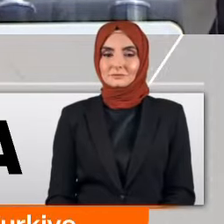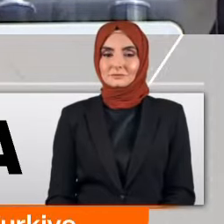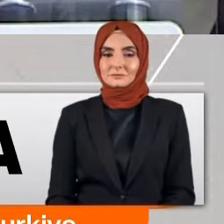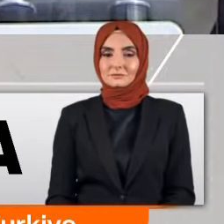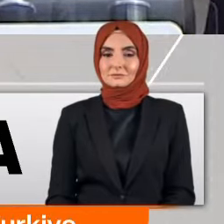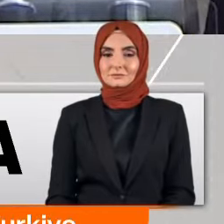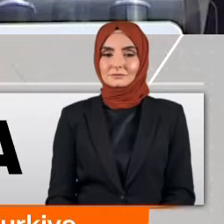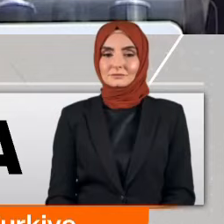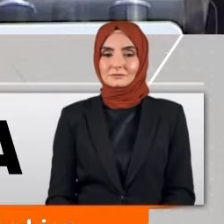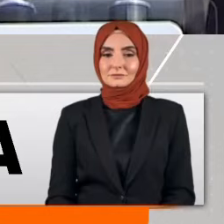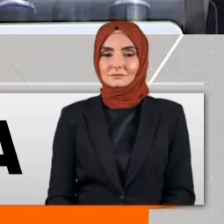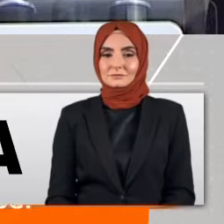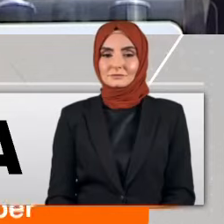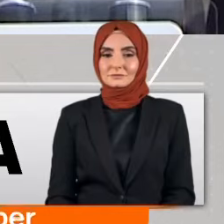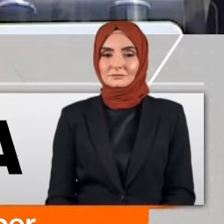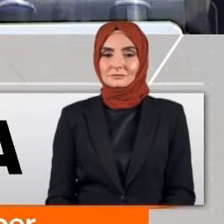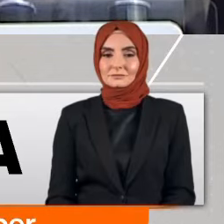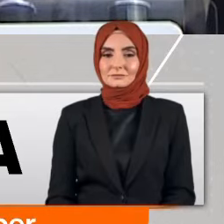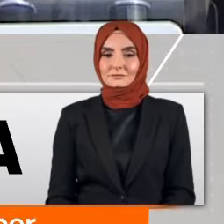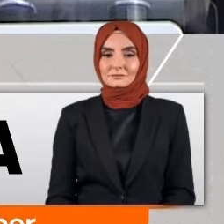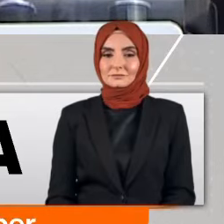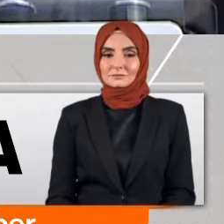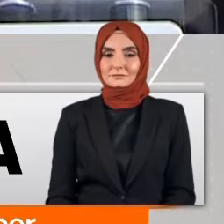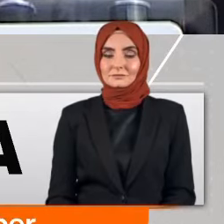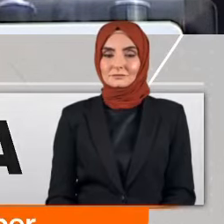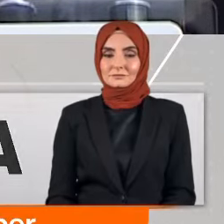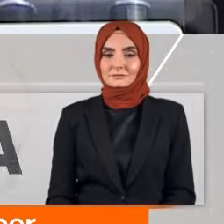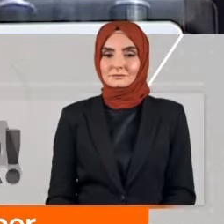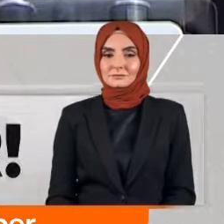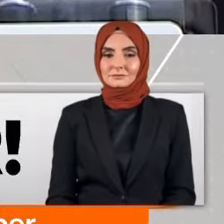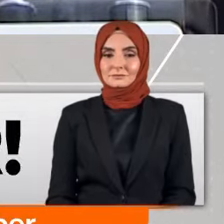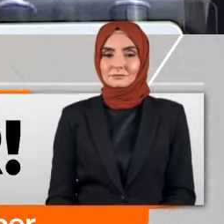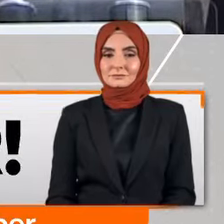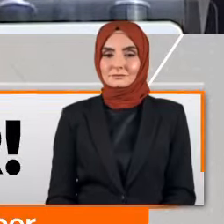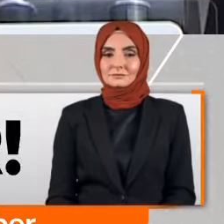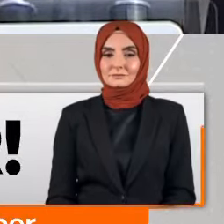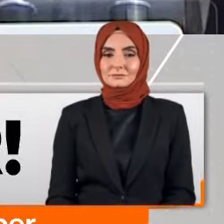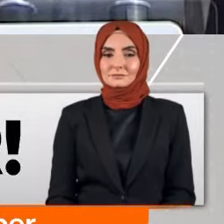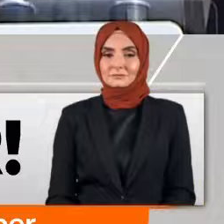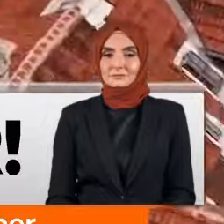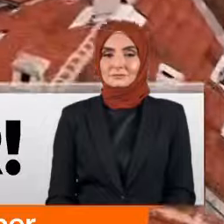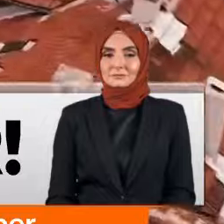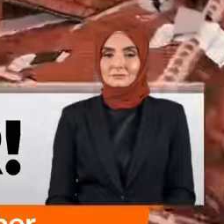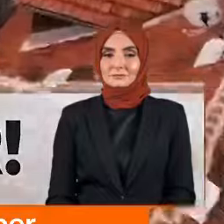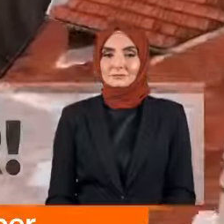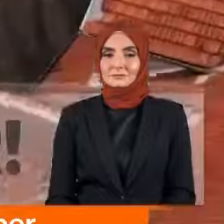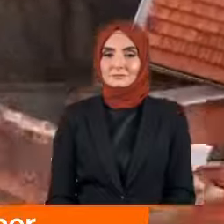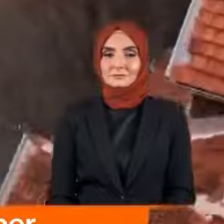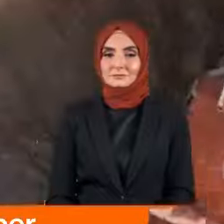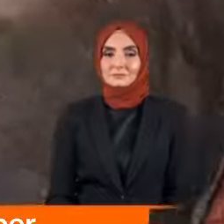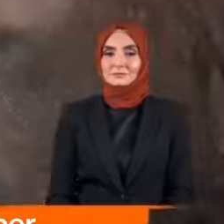Projemiz sayesinde toplam ekonomik kazanç yaklaşık 800 milyon avro olacaktır.